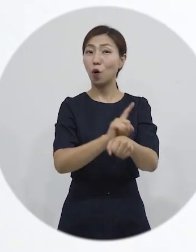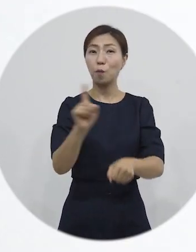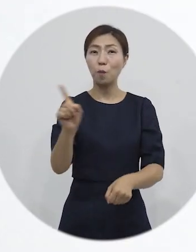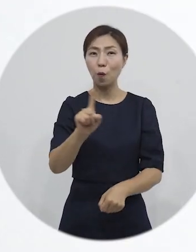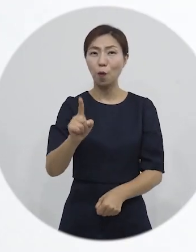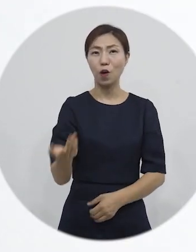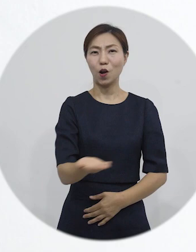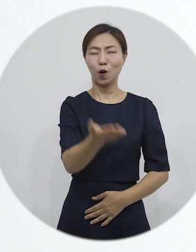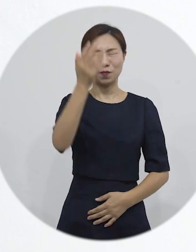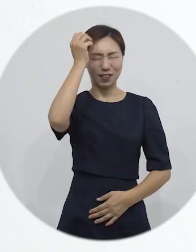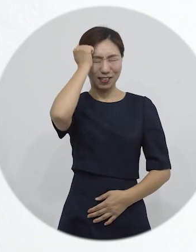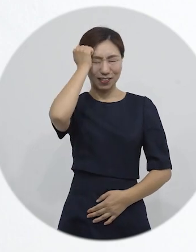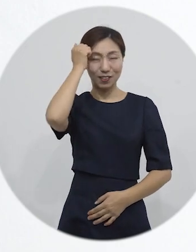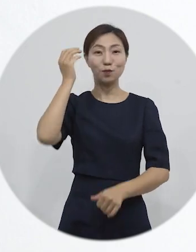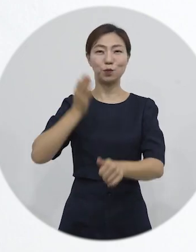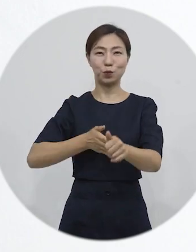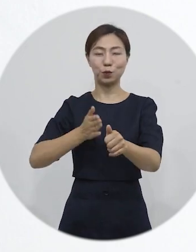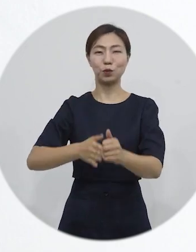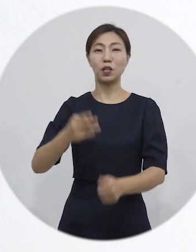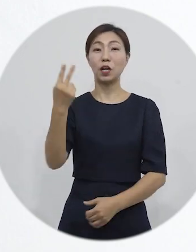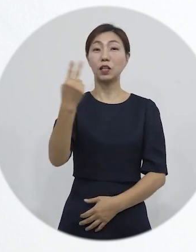있냐? 이건 기억해 주시면 좋습니다.